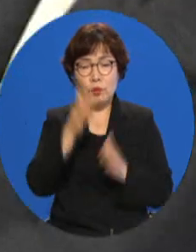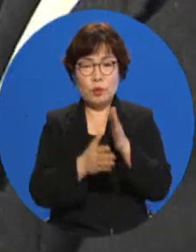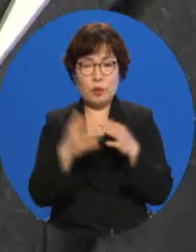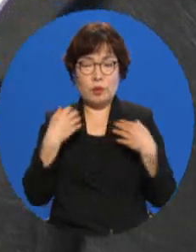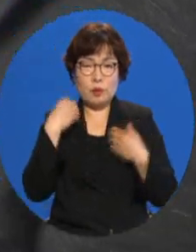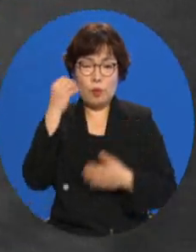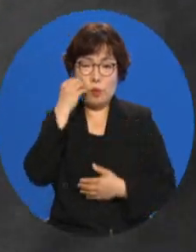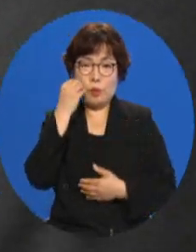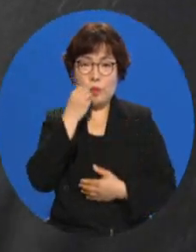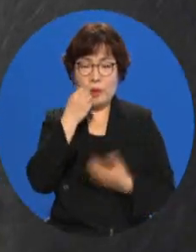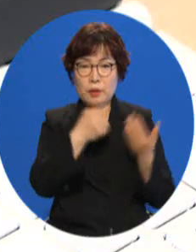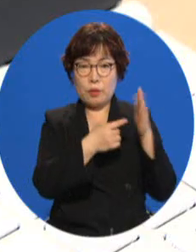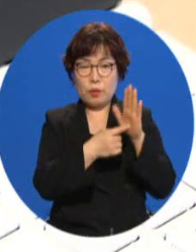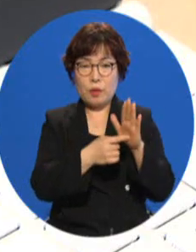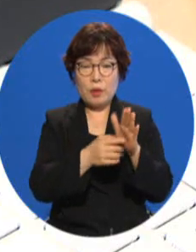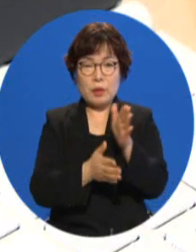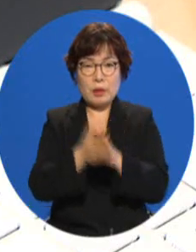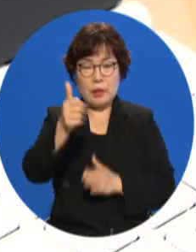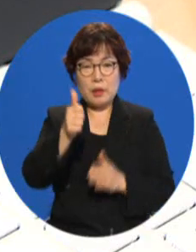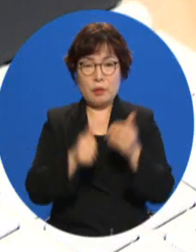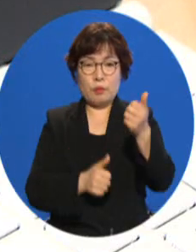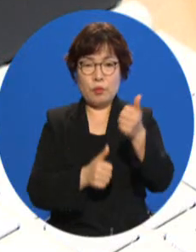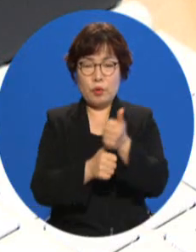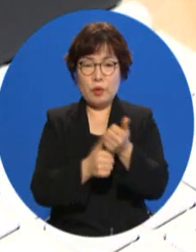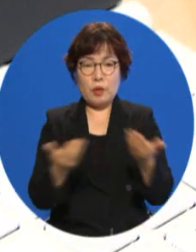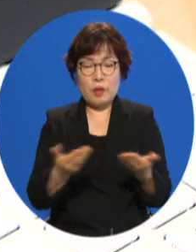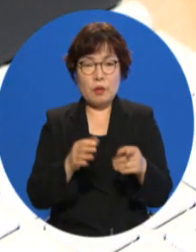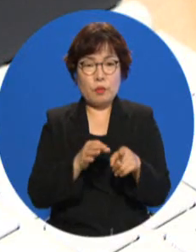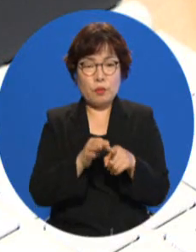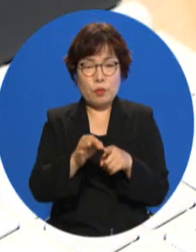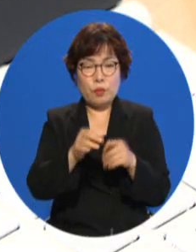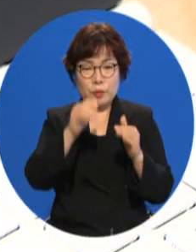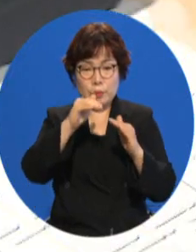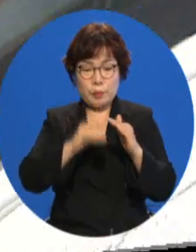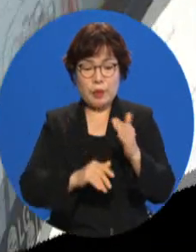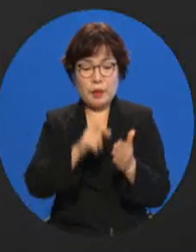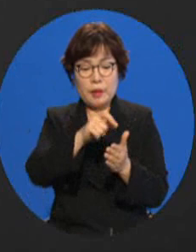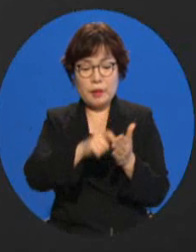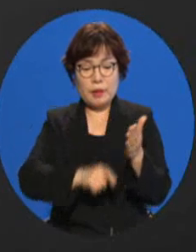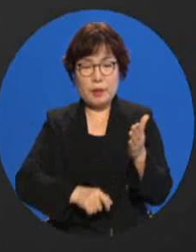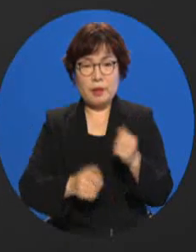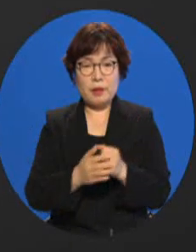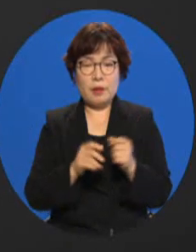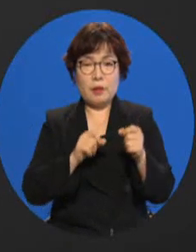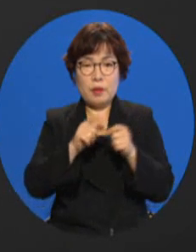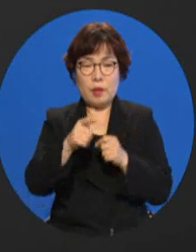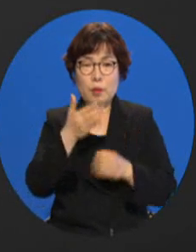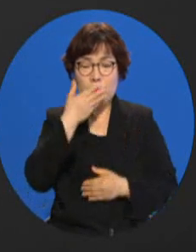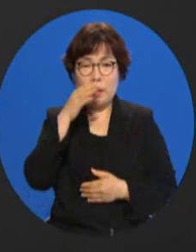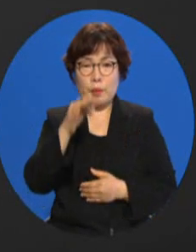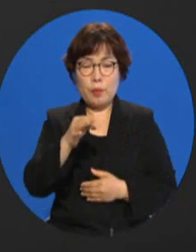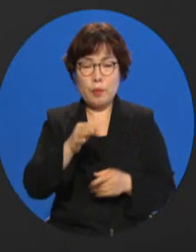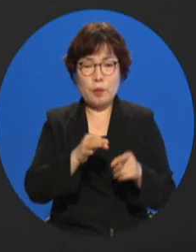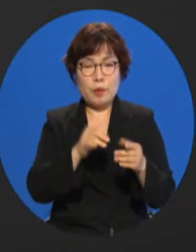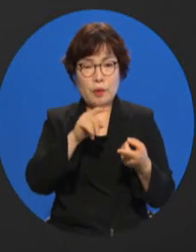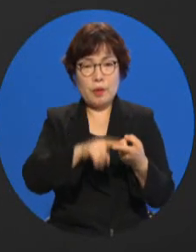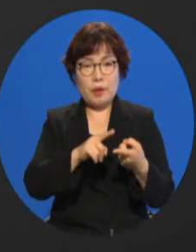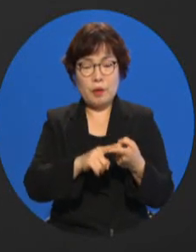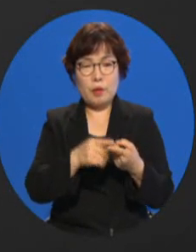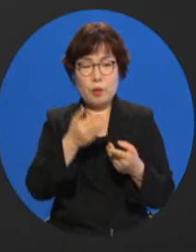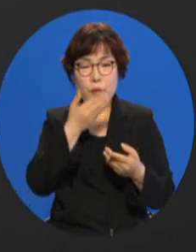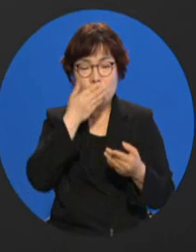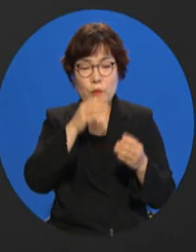여수시청 홈페이지에 공개된 시장과 부시장의 업무 추진비 사용 내역입니다. 대부분이 식사비인 집행 내역을